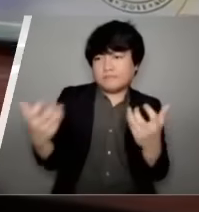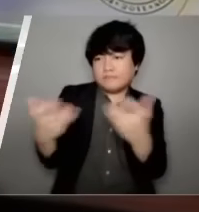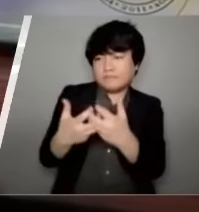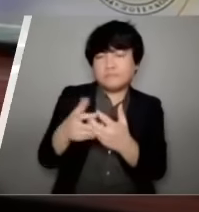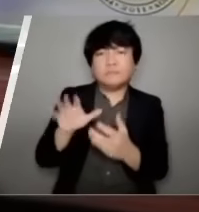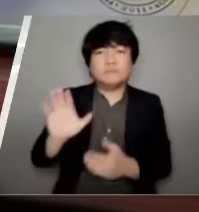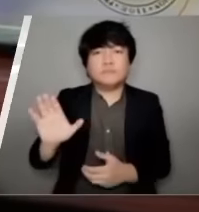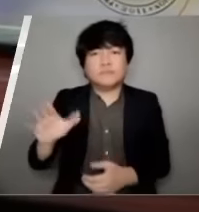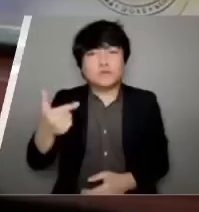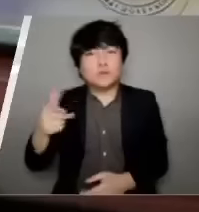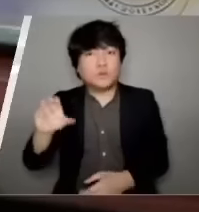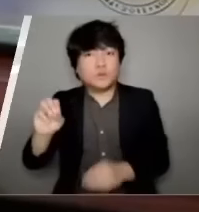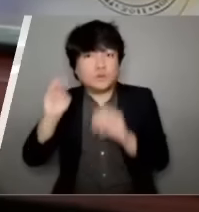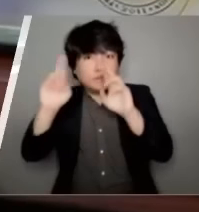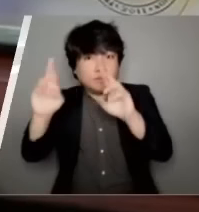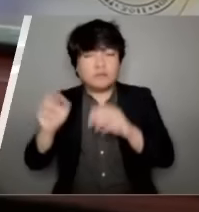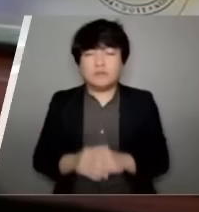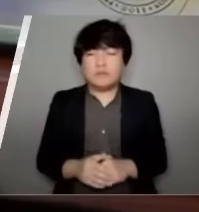ano, connecting